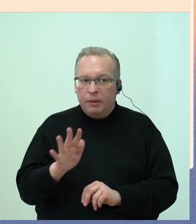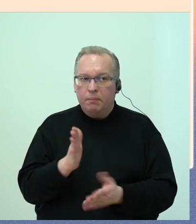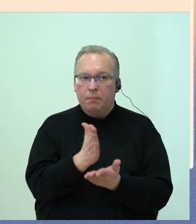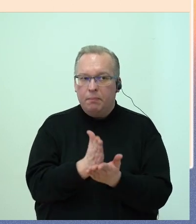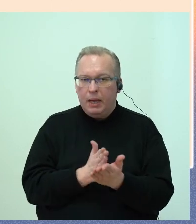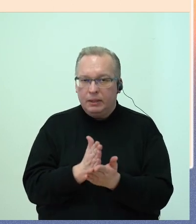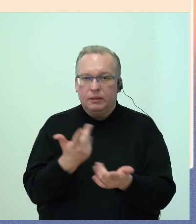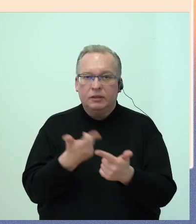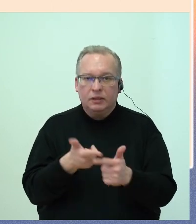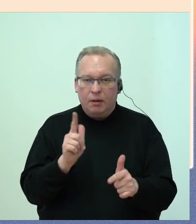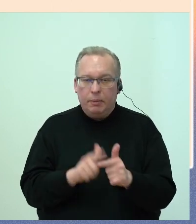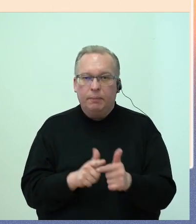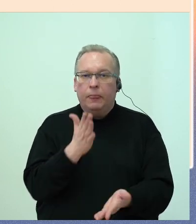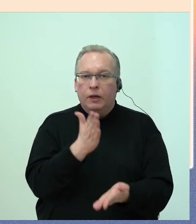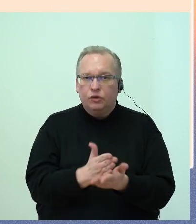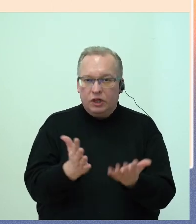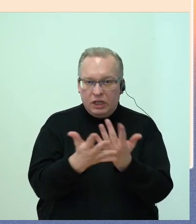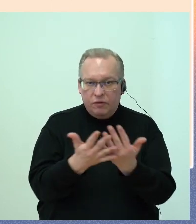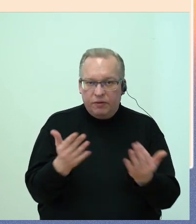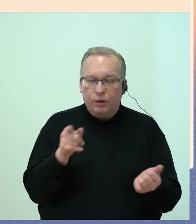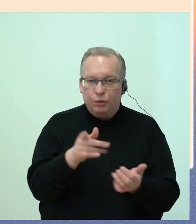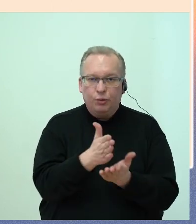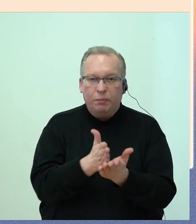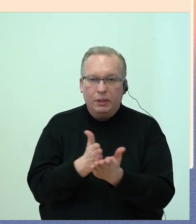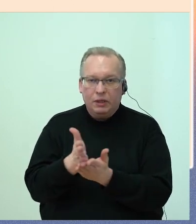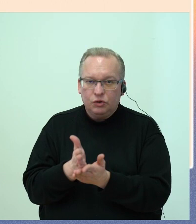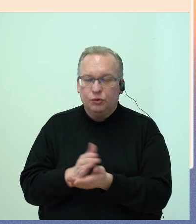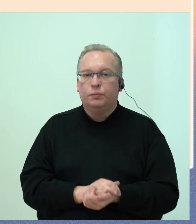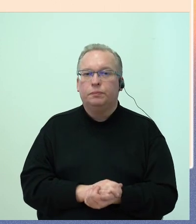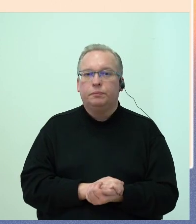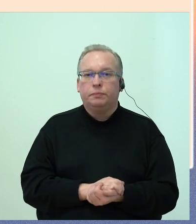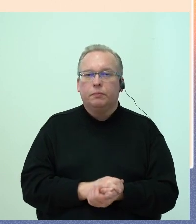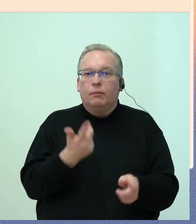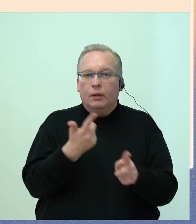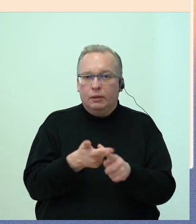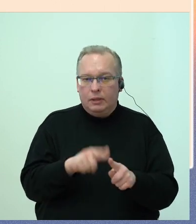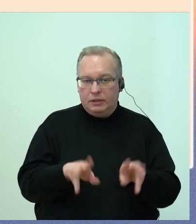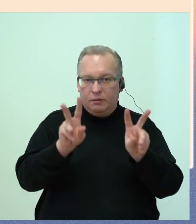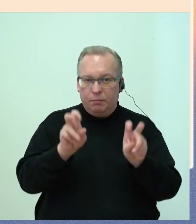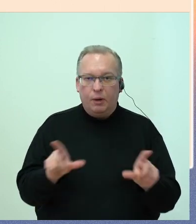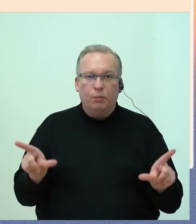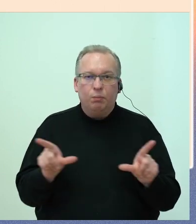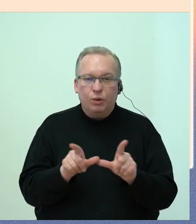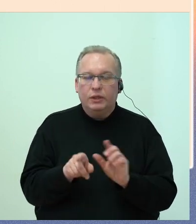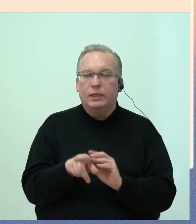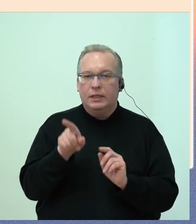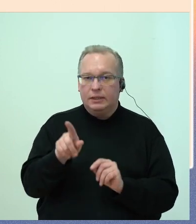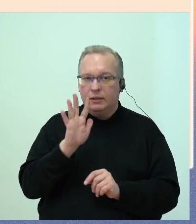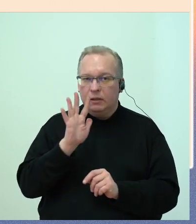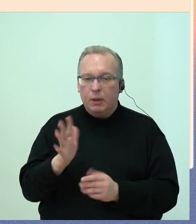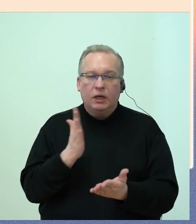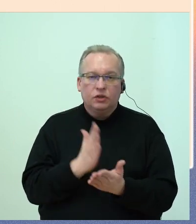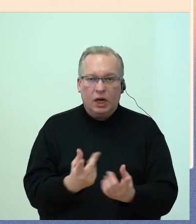ne, kad yra įvairių tų patirčių labai ir tas vadinamasis buitinis antisemitizmas